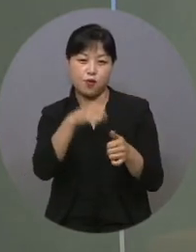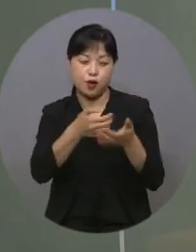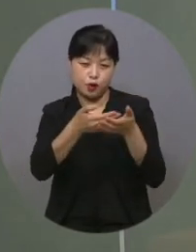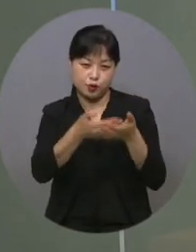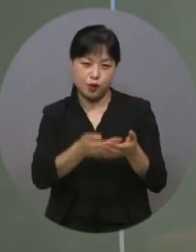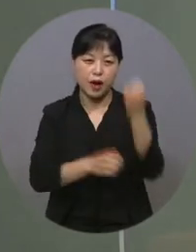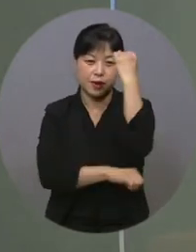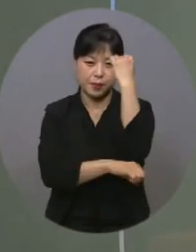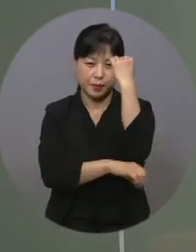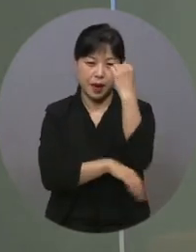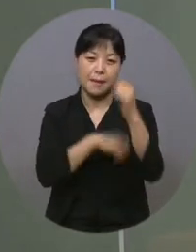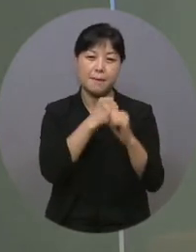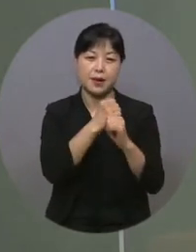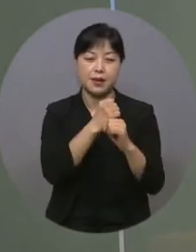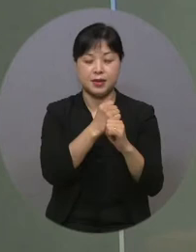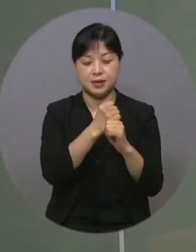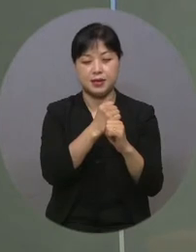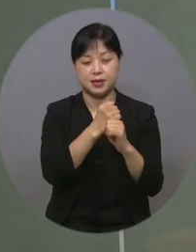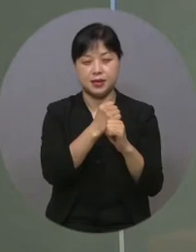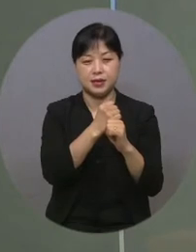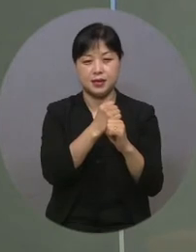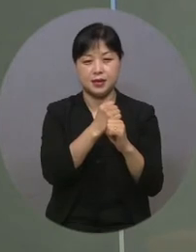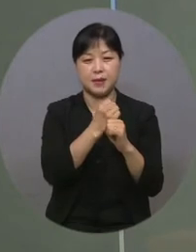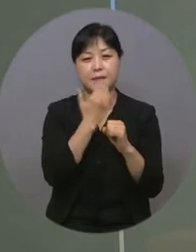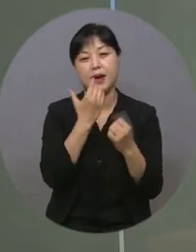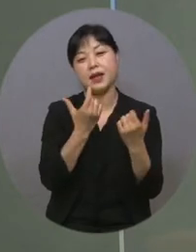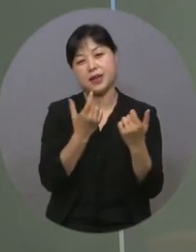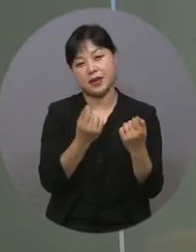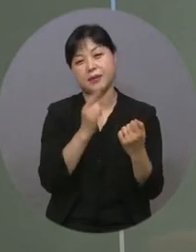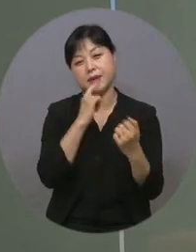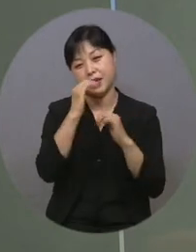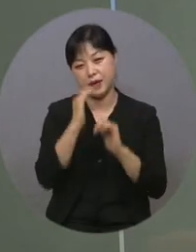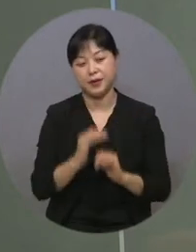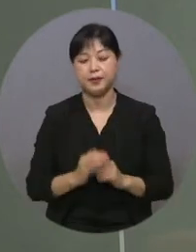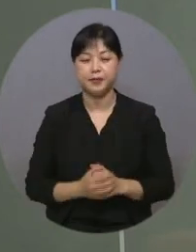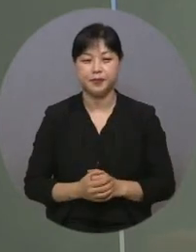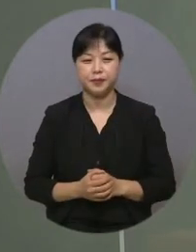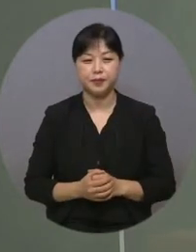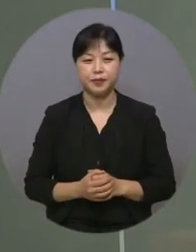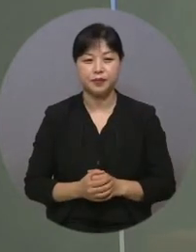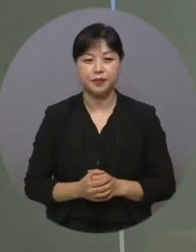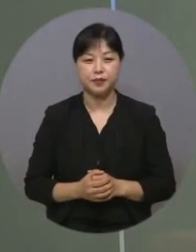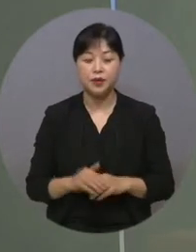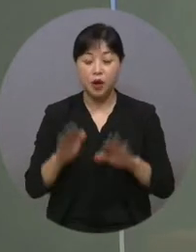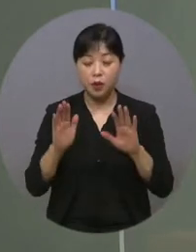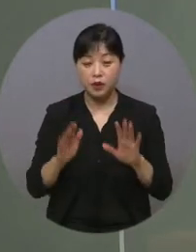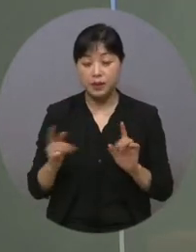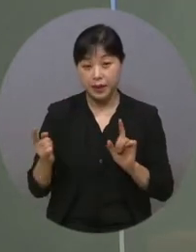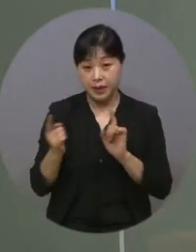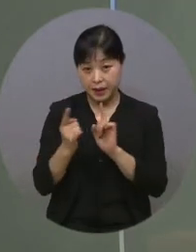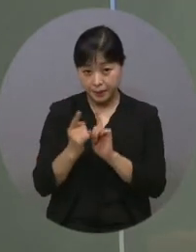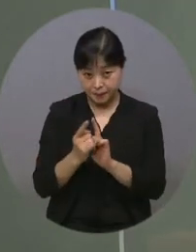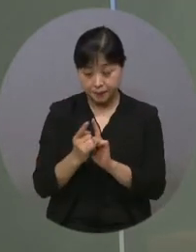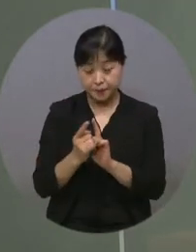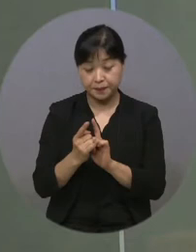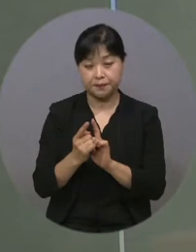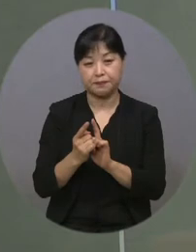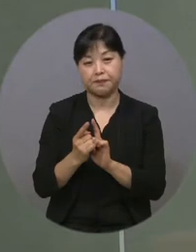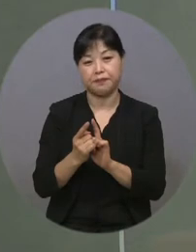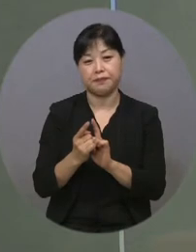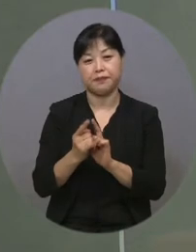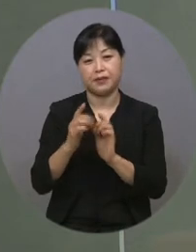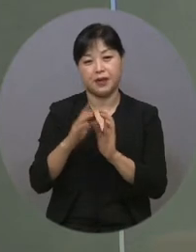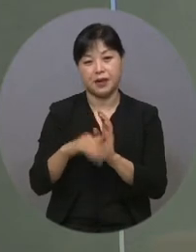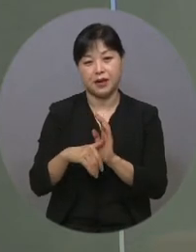틀을 조성한다 이런 얘기가 되겠습니다. 오늘 만남 시간에는 이런